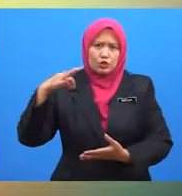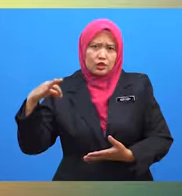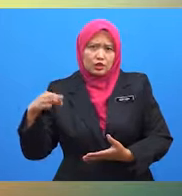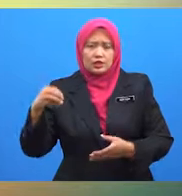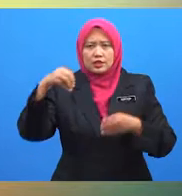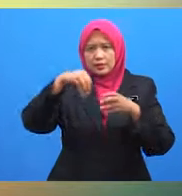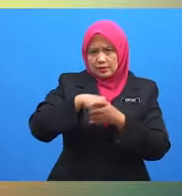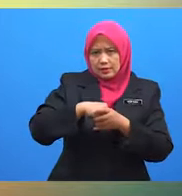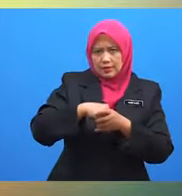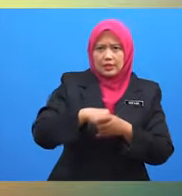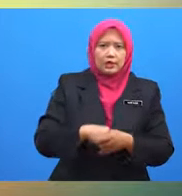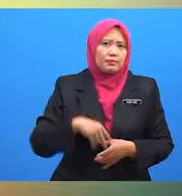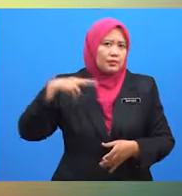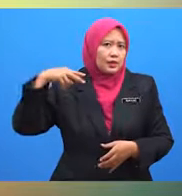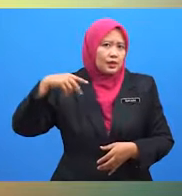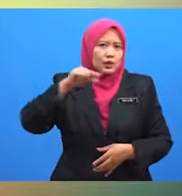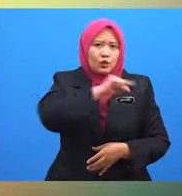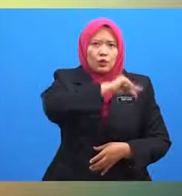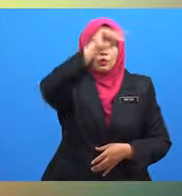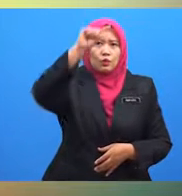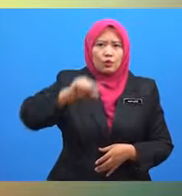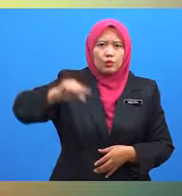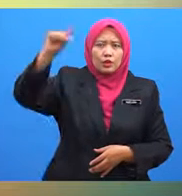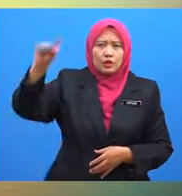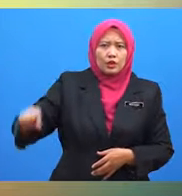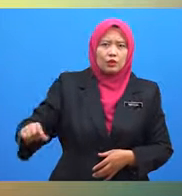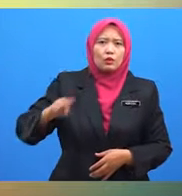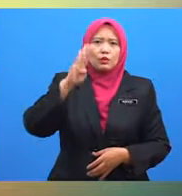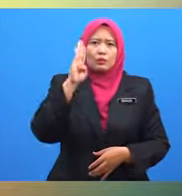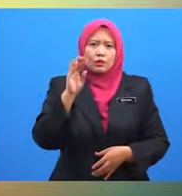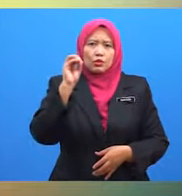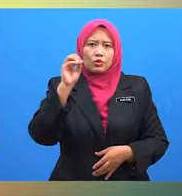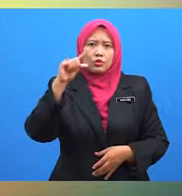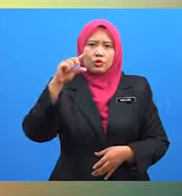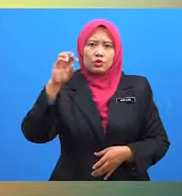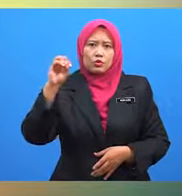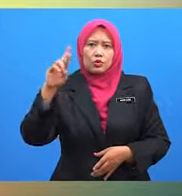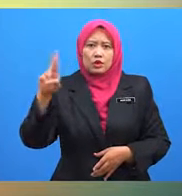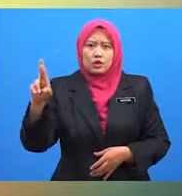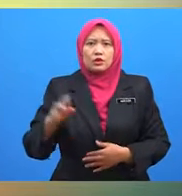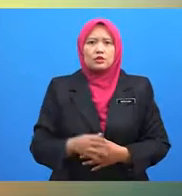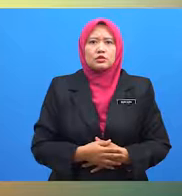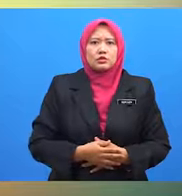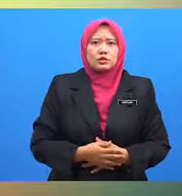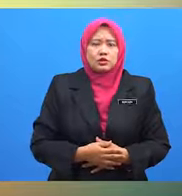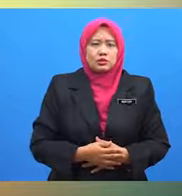di daerah Tanjung Priok berdekatan Jakarta. Sejak tahun 450